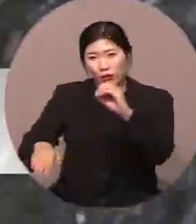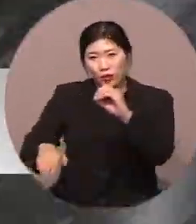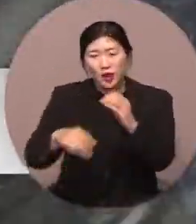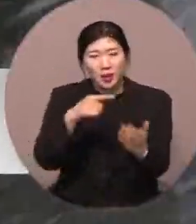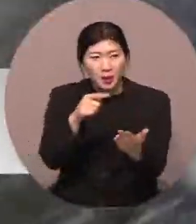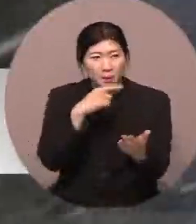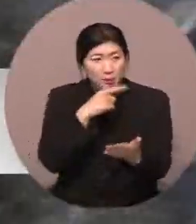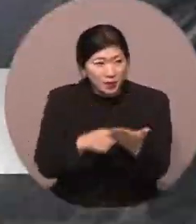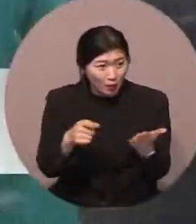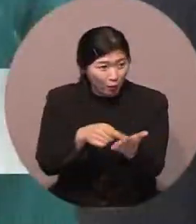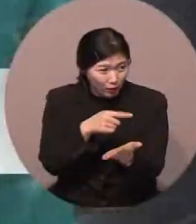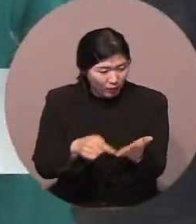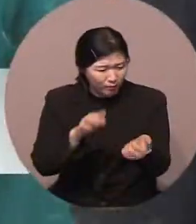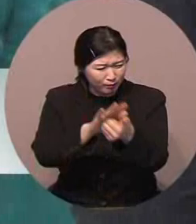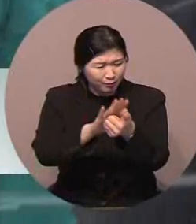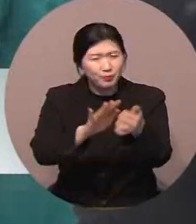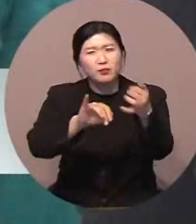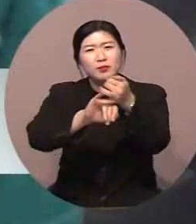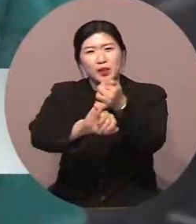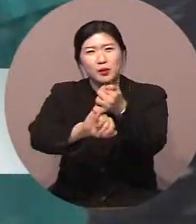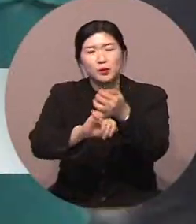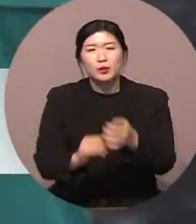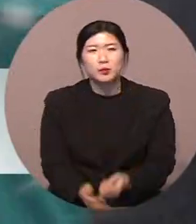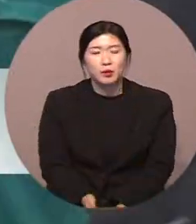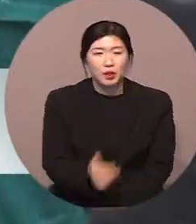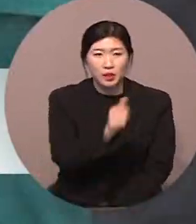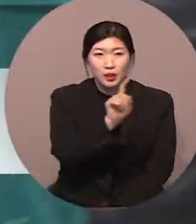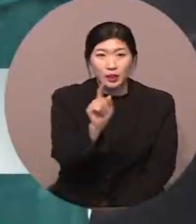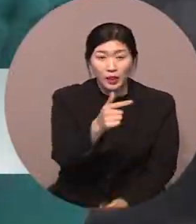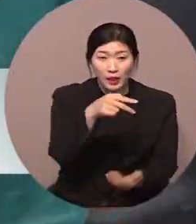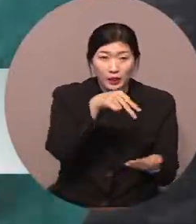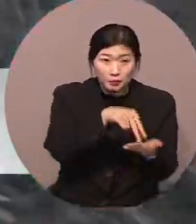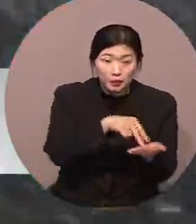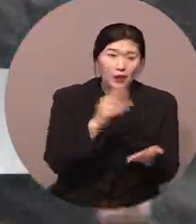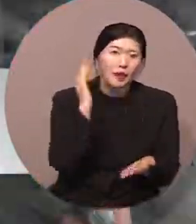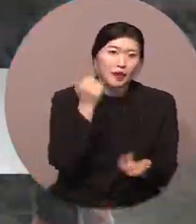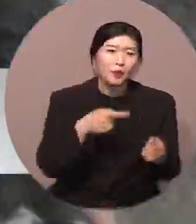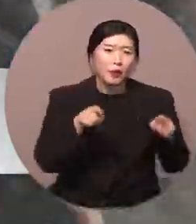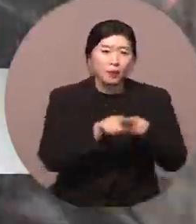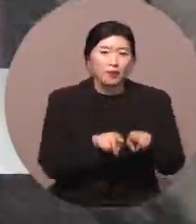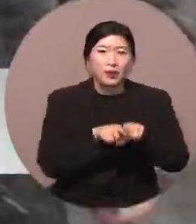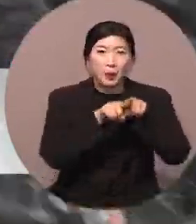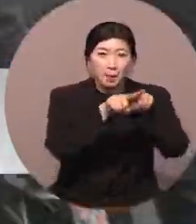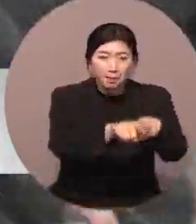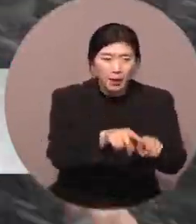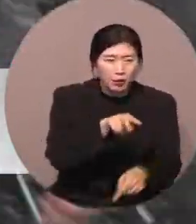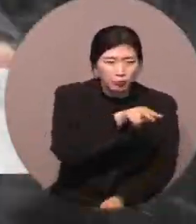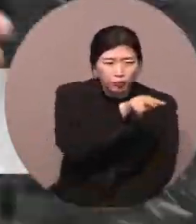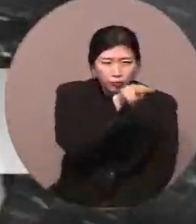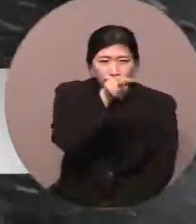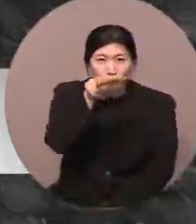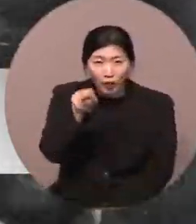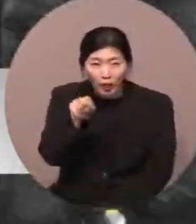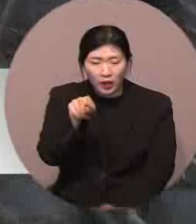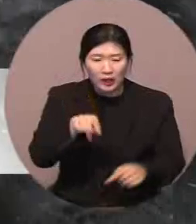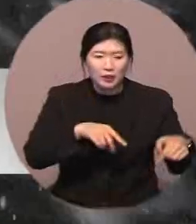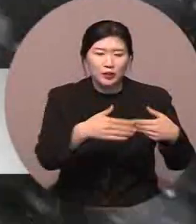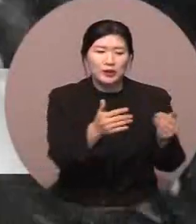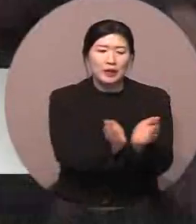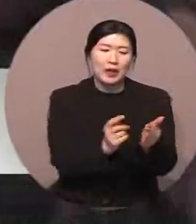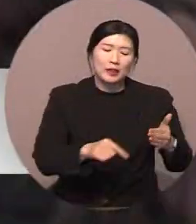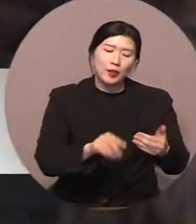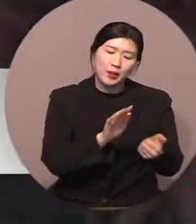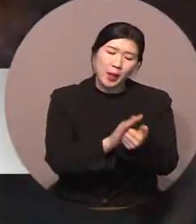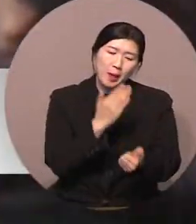지원을 약속했습니다 한동훈 위원장은 윤석열 대통령과 함께 피해 현장을 둘러본 뒤 당차원의 지원